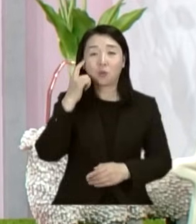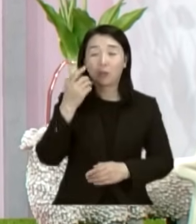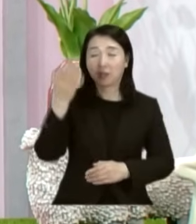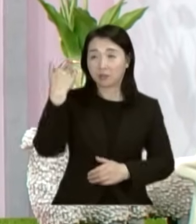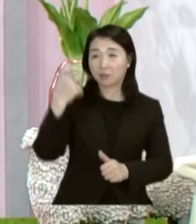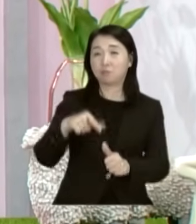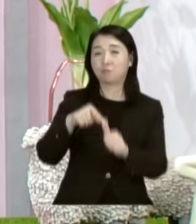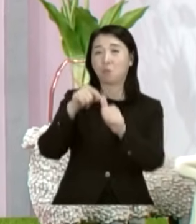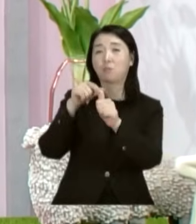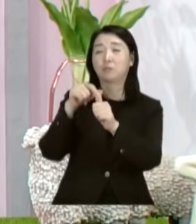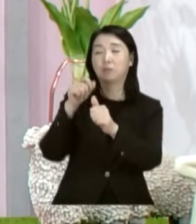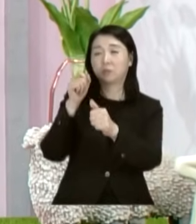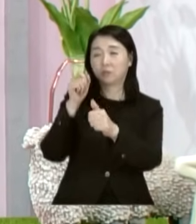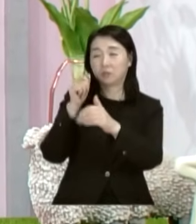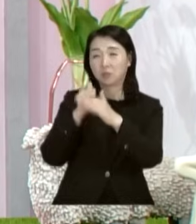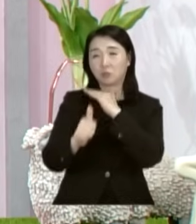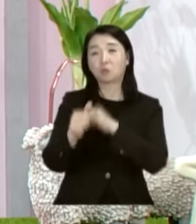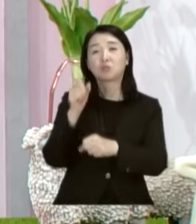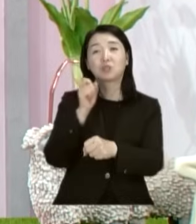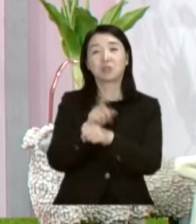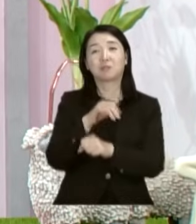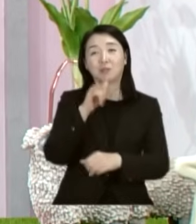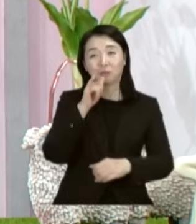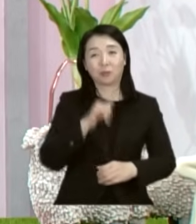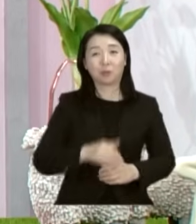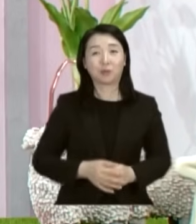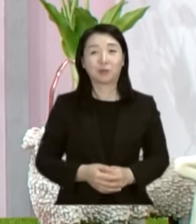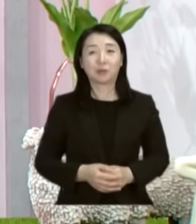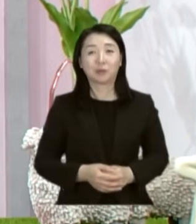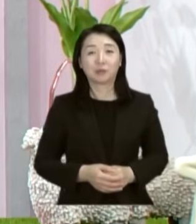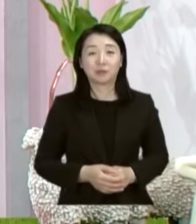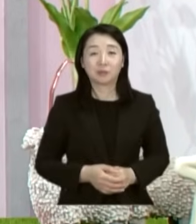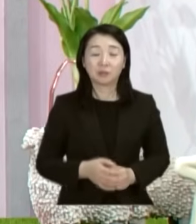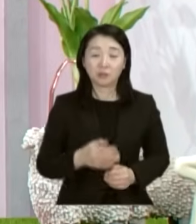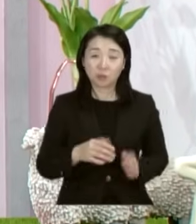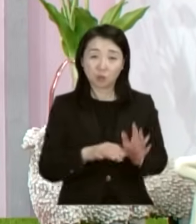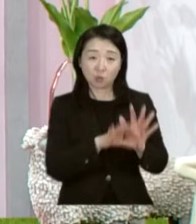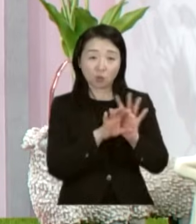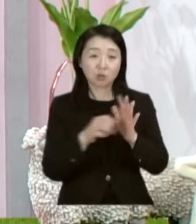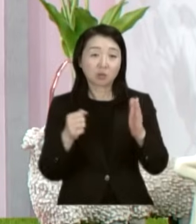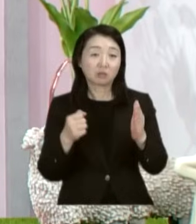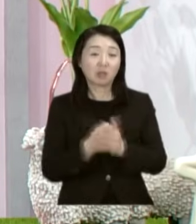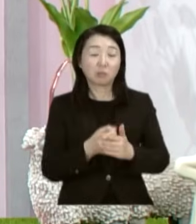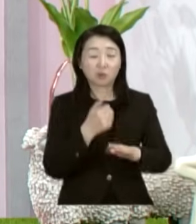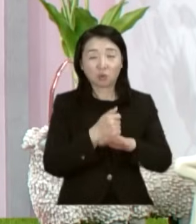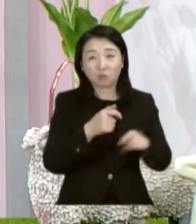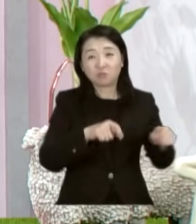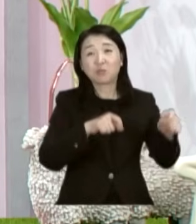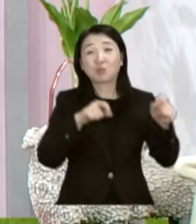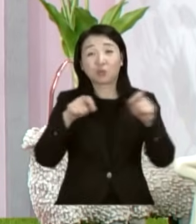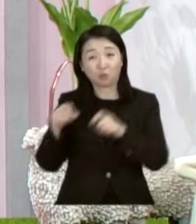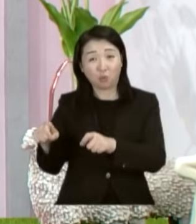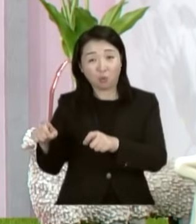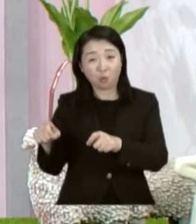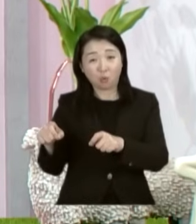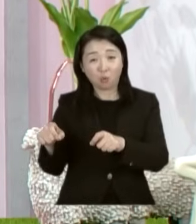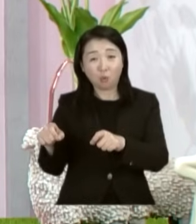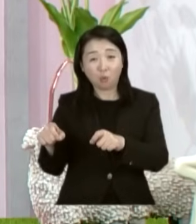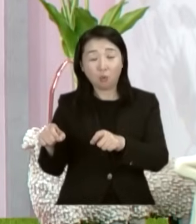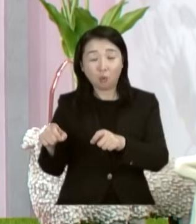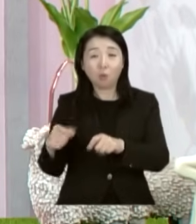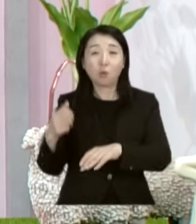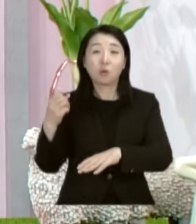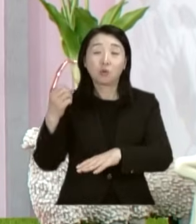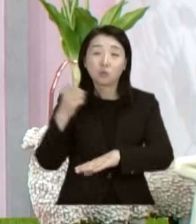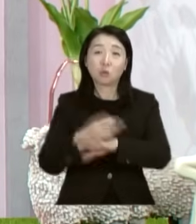뽑은 선수들이 있었어요 그 뽑은 선수들이 있었는데 이게 또 코로나 때문에 미어졌다 어 미어지게 되면서